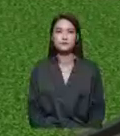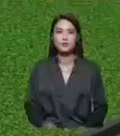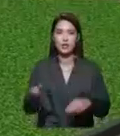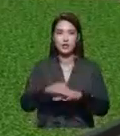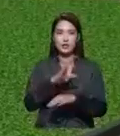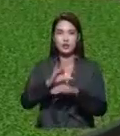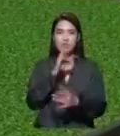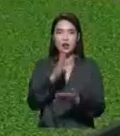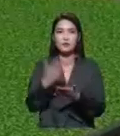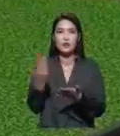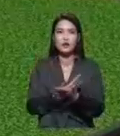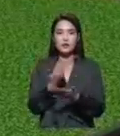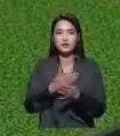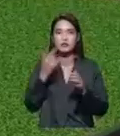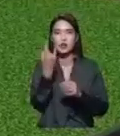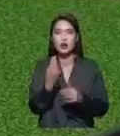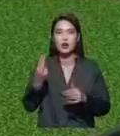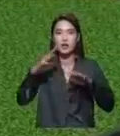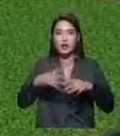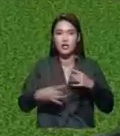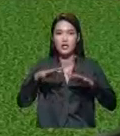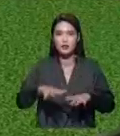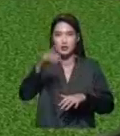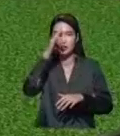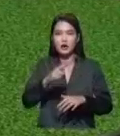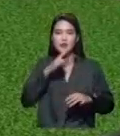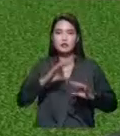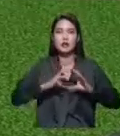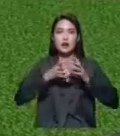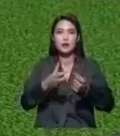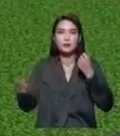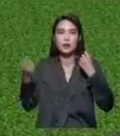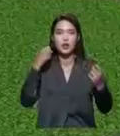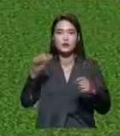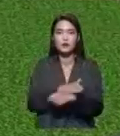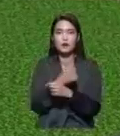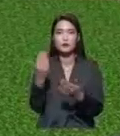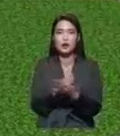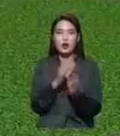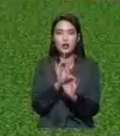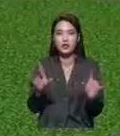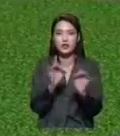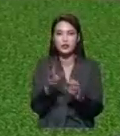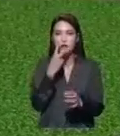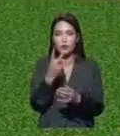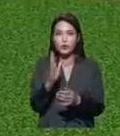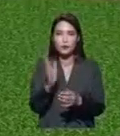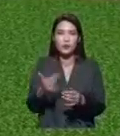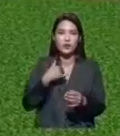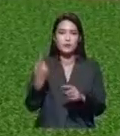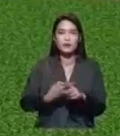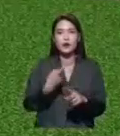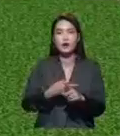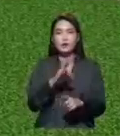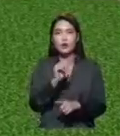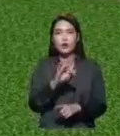армысыз, спорт сүйер қауым, сіздермен Астана телеарнасында қазақстандық және әлемдік спорттағы басты жаңалықтар туралы күнделікті 5 минут айдары.